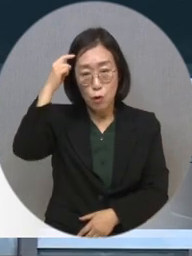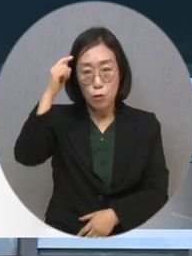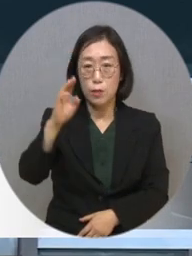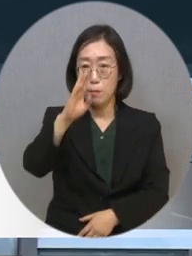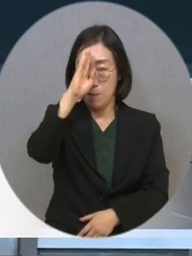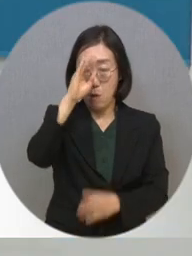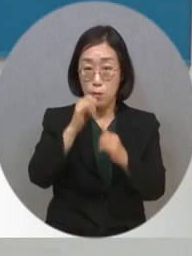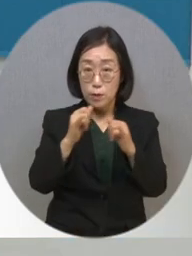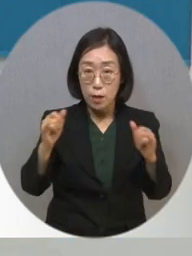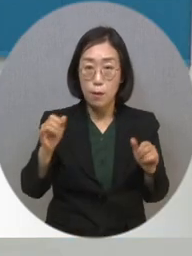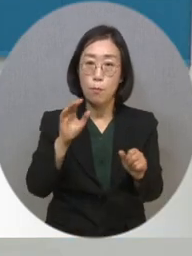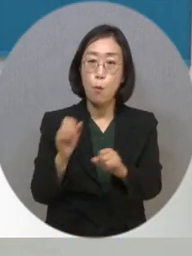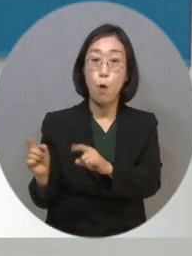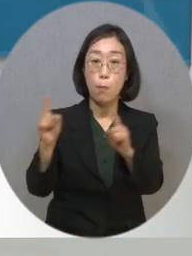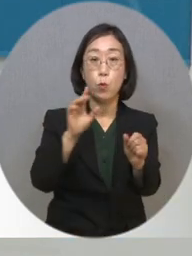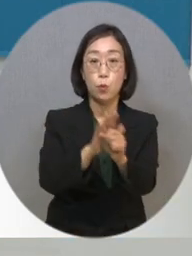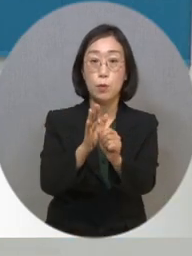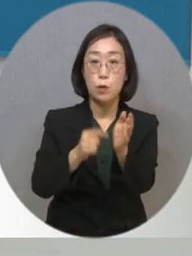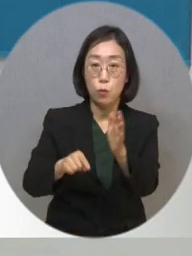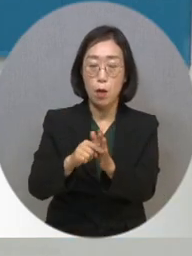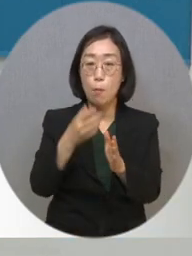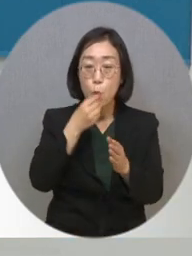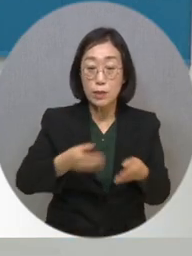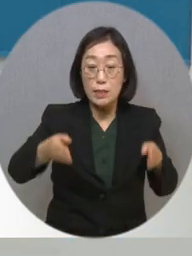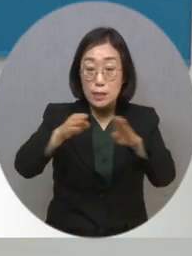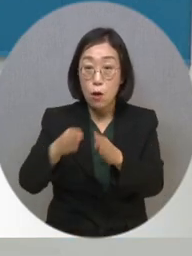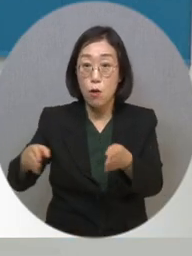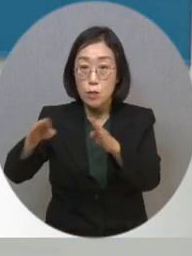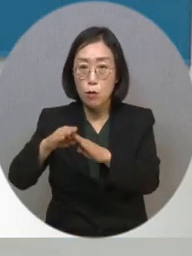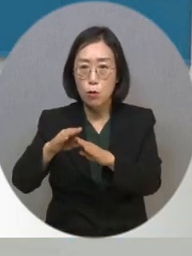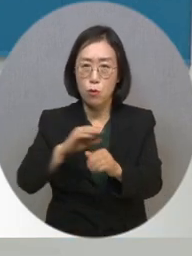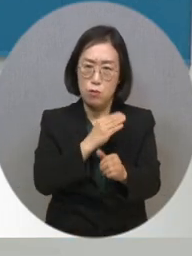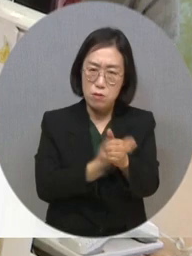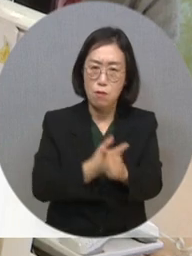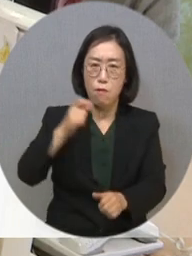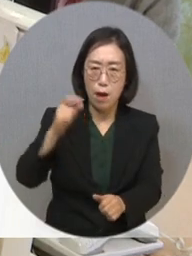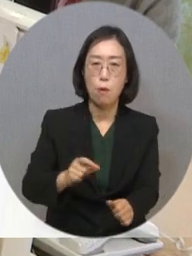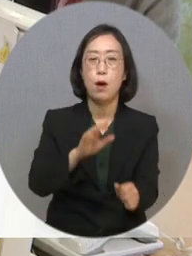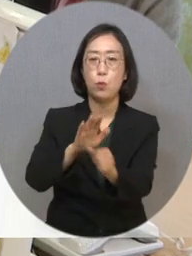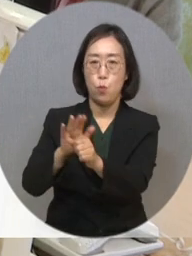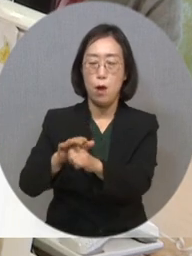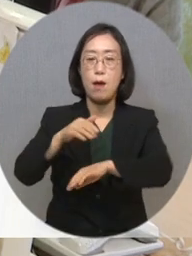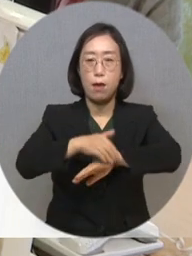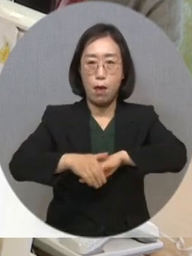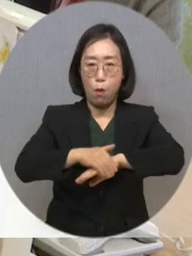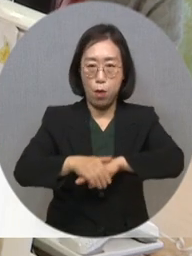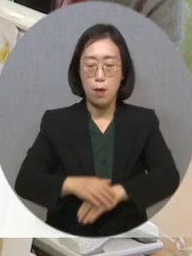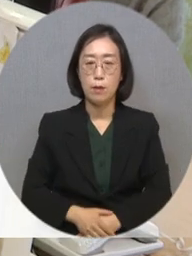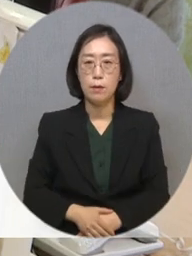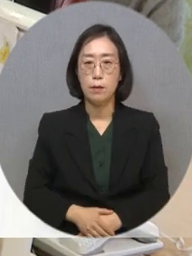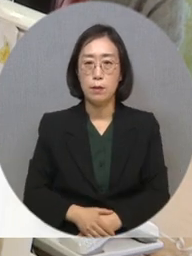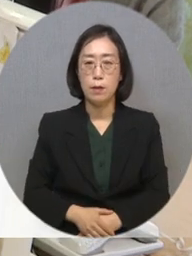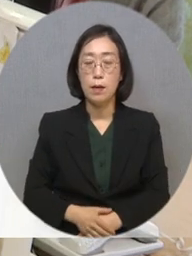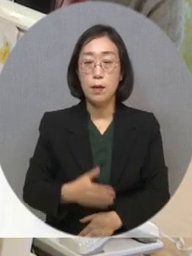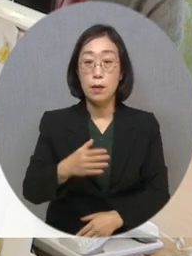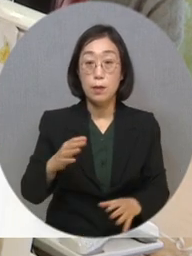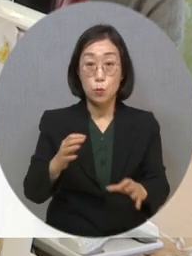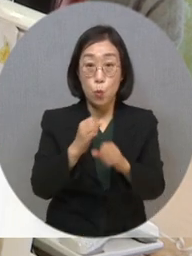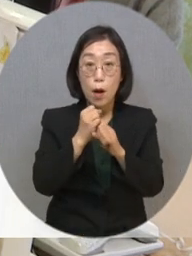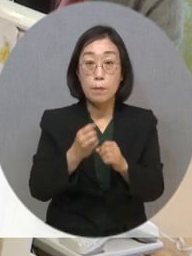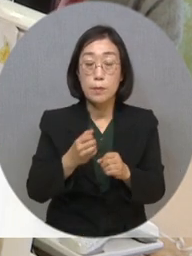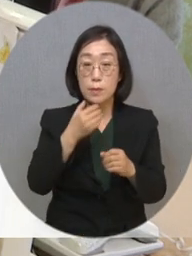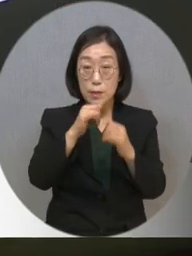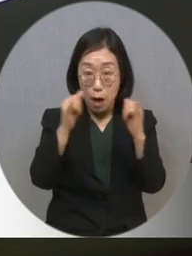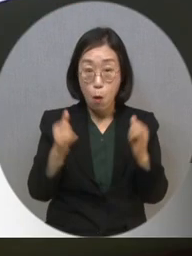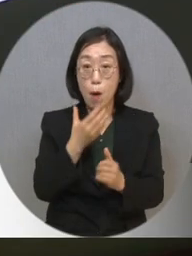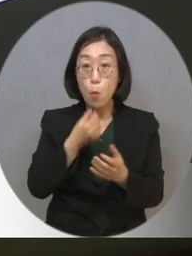회복을 돕고자 사회복지 시설에 영량 강화에 나섰습니다 서울시 복지정책실 은 종합사회 복지관 종사자를